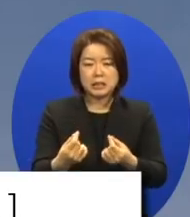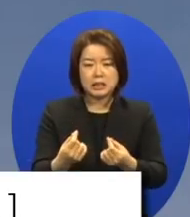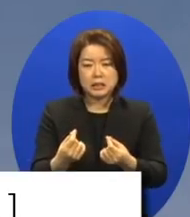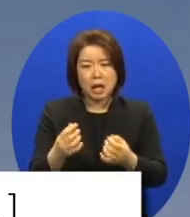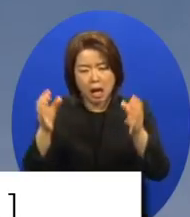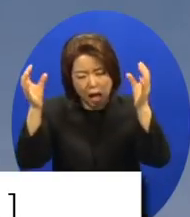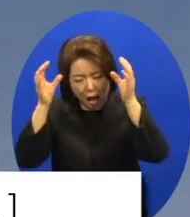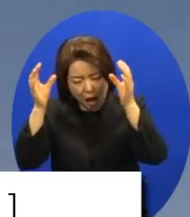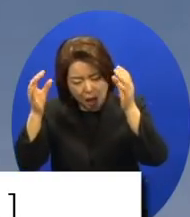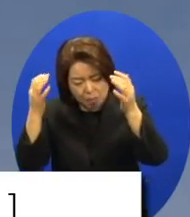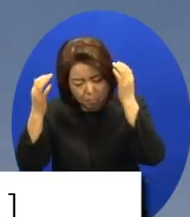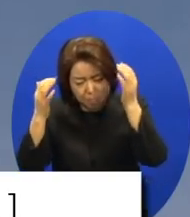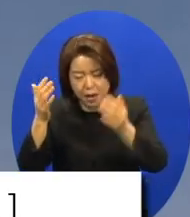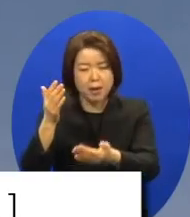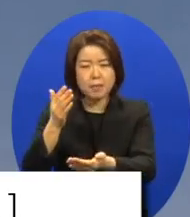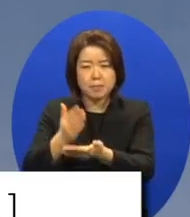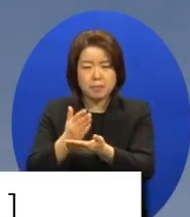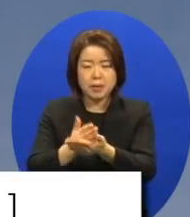없습니다